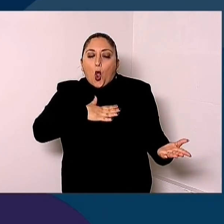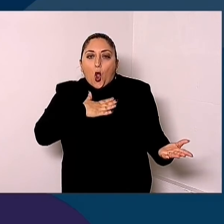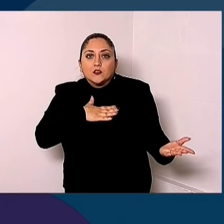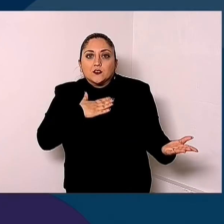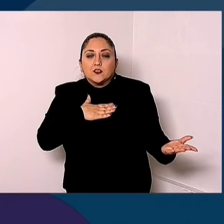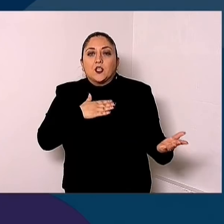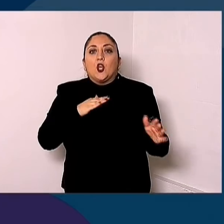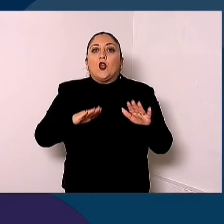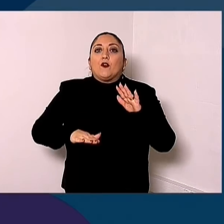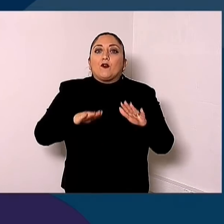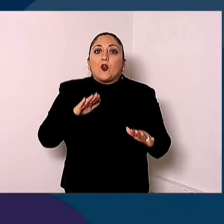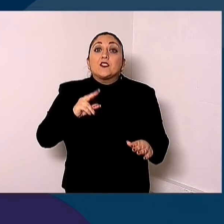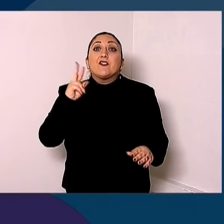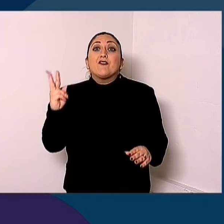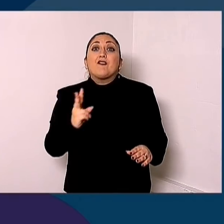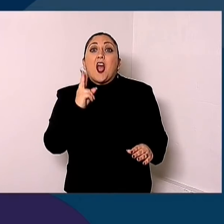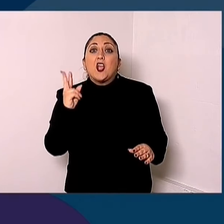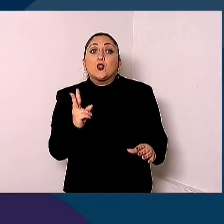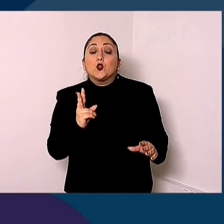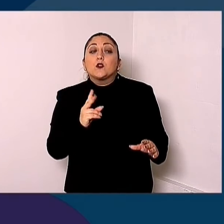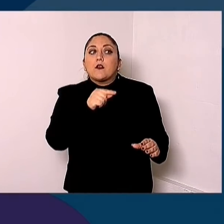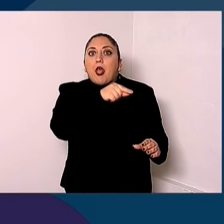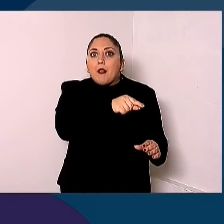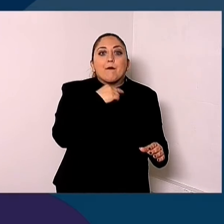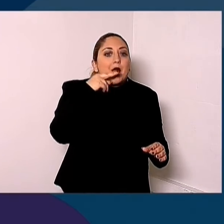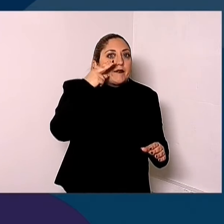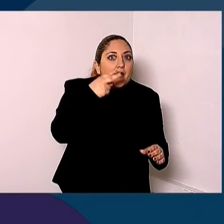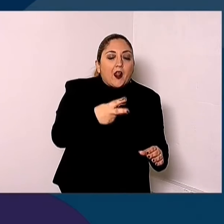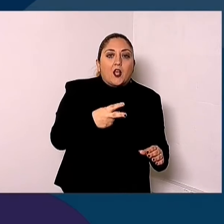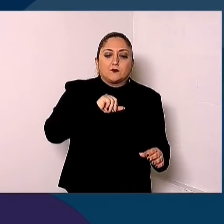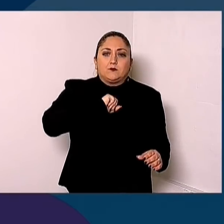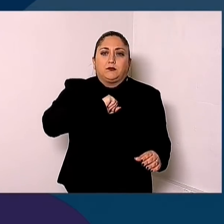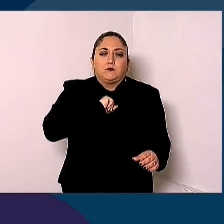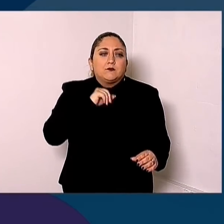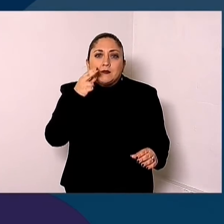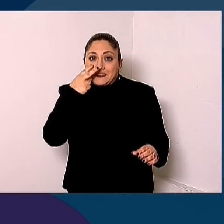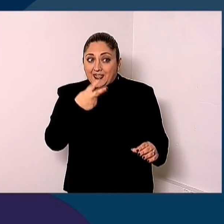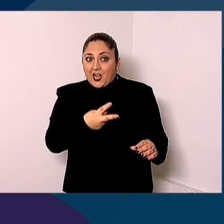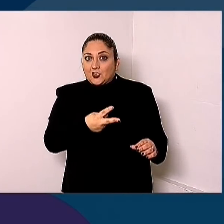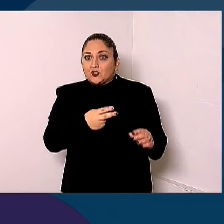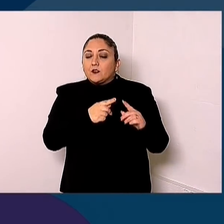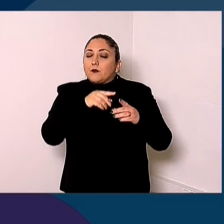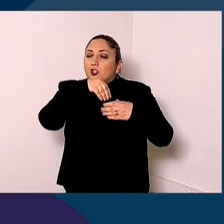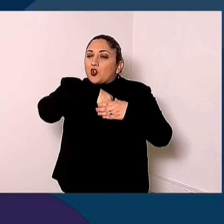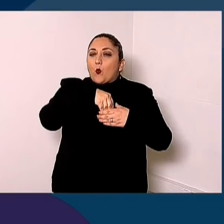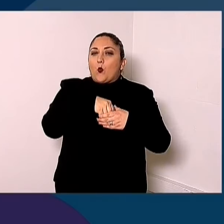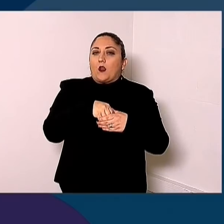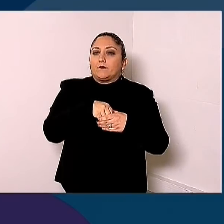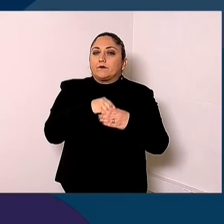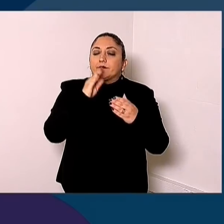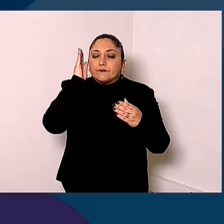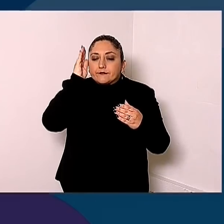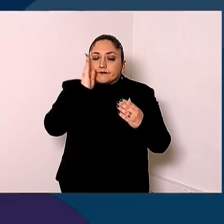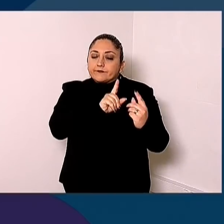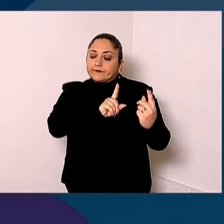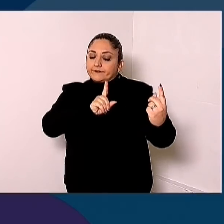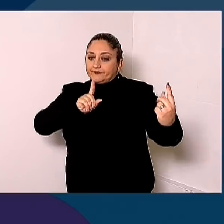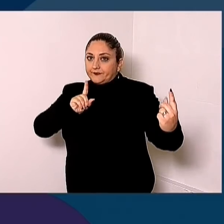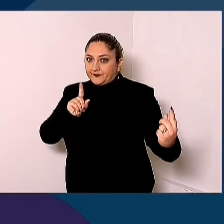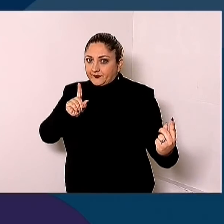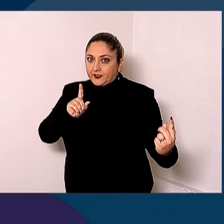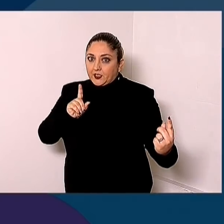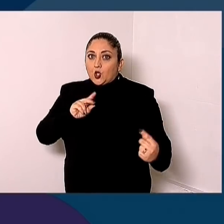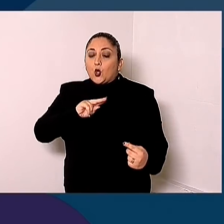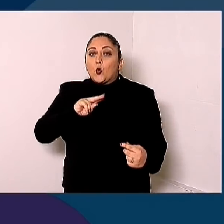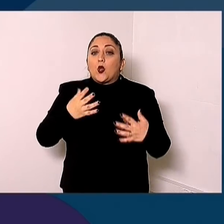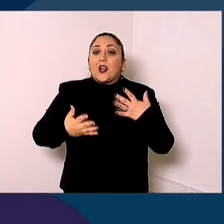sintomi jista' jkun qiegħed iġorr il-virus u dan ma tafx mhux bil-fors taraħ li għandu is-sintomi dak il-ħin. Importanti ħafna li l-miżuri